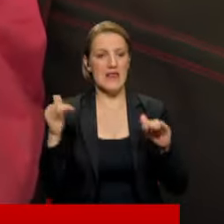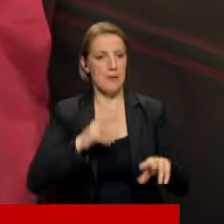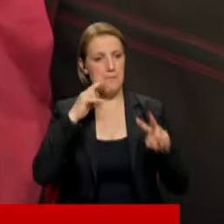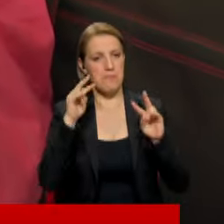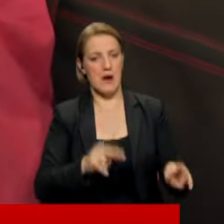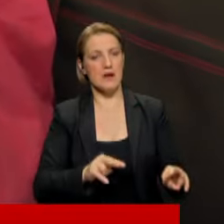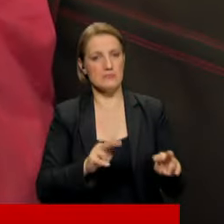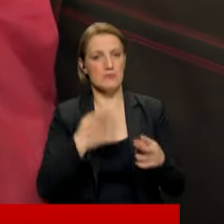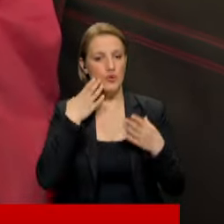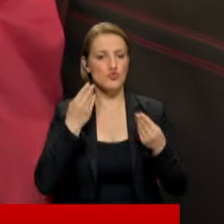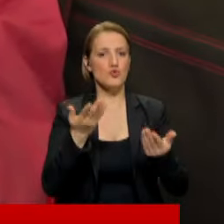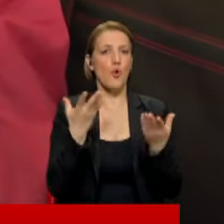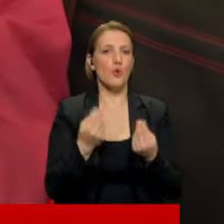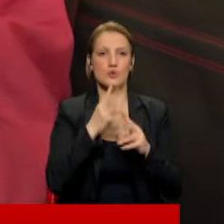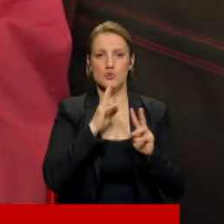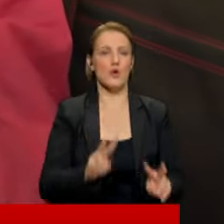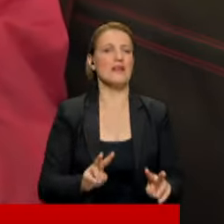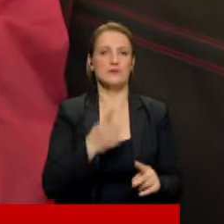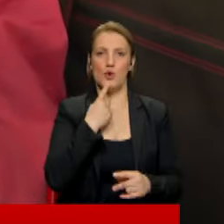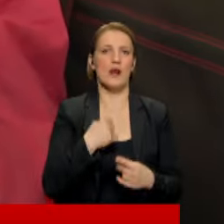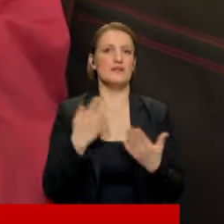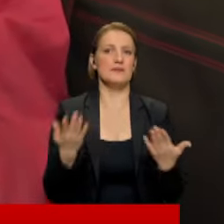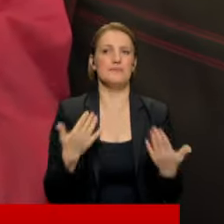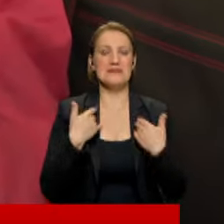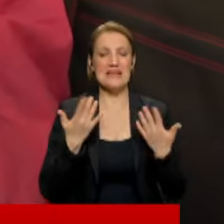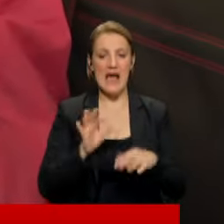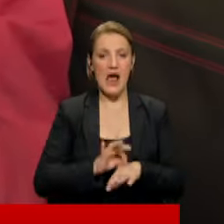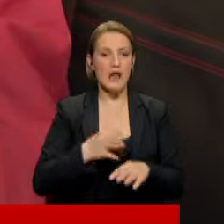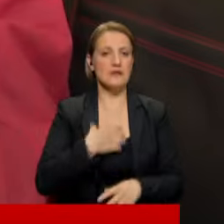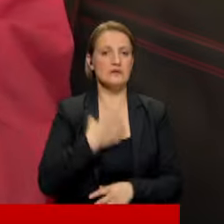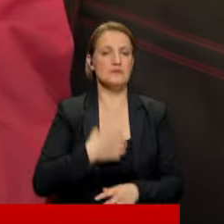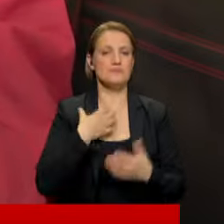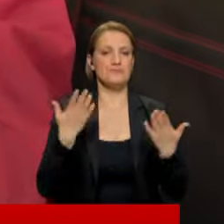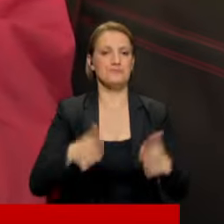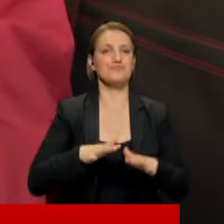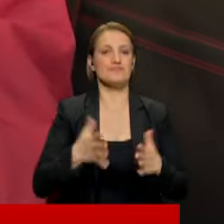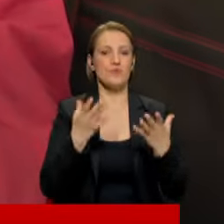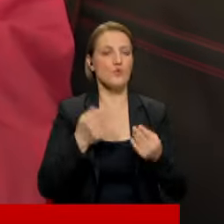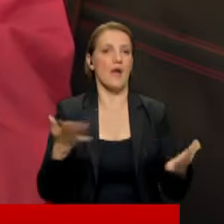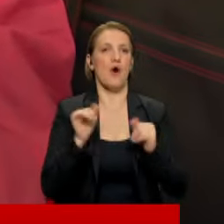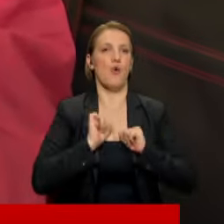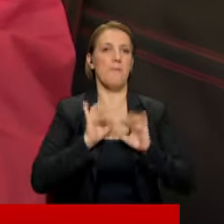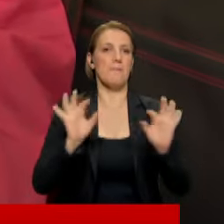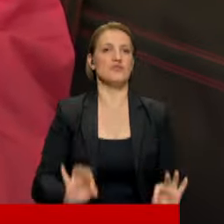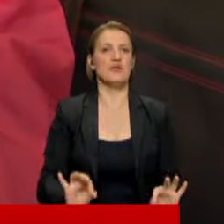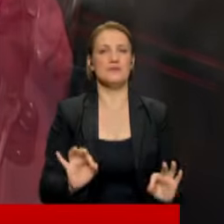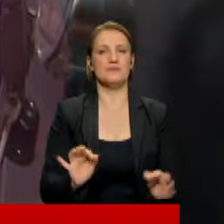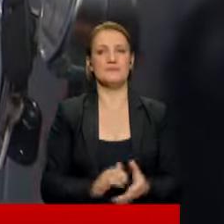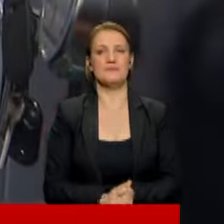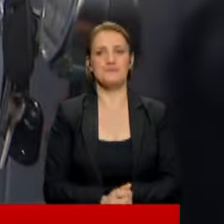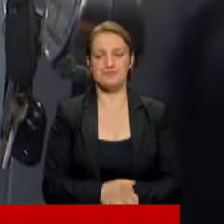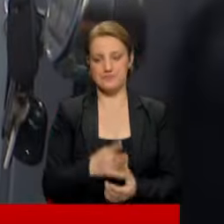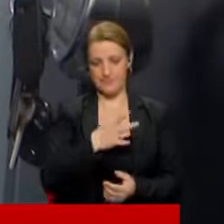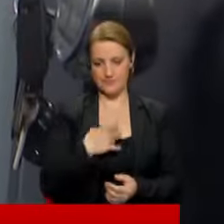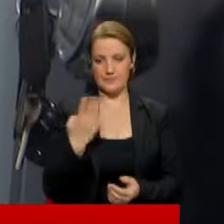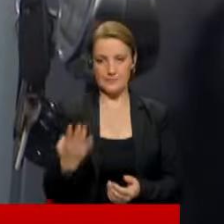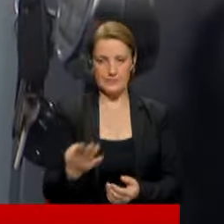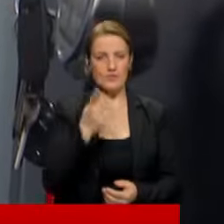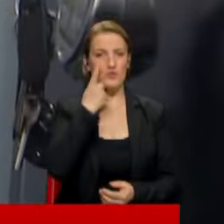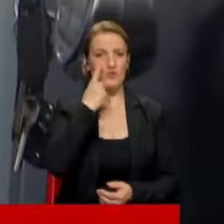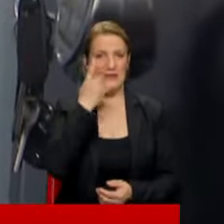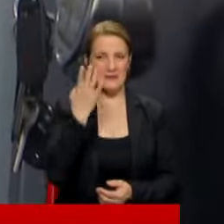bakmıştı zaten çürük olduğunu söylemişlerdi Yani biz her an tedirgindir zaten Deprem olunca daha çok korkmaya başladık ne oluyor diye belediyeden ve